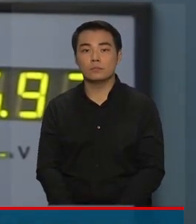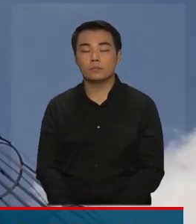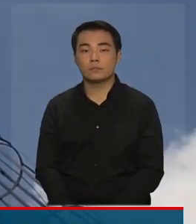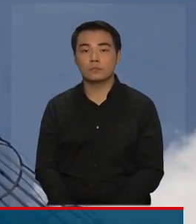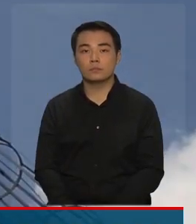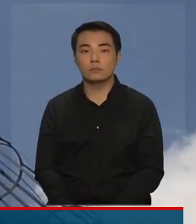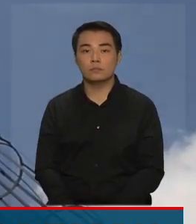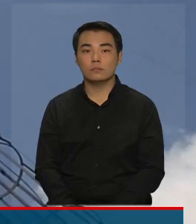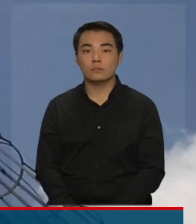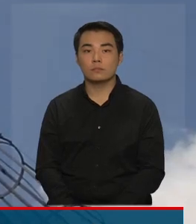жолы, Ақтөбе облысынан.